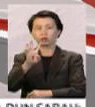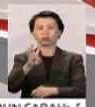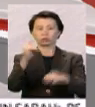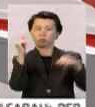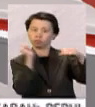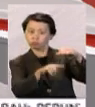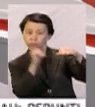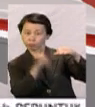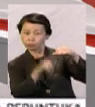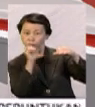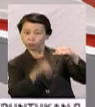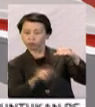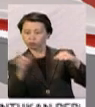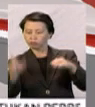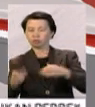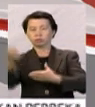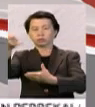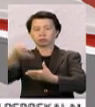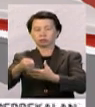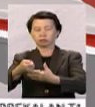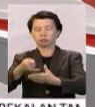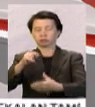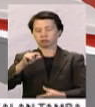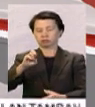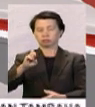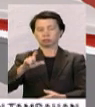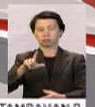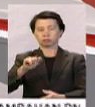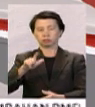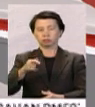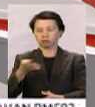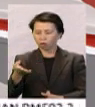gol dijaringkan penyerang import Gilier Di Paula.